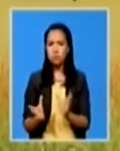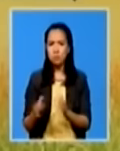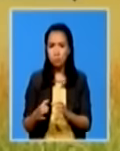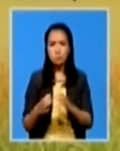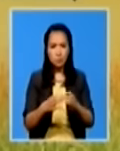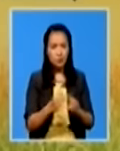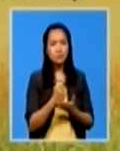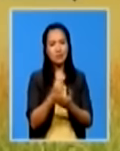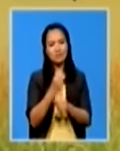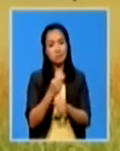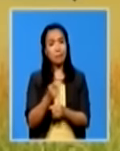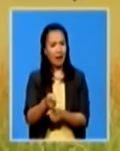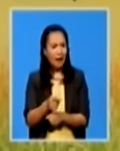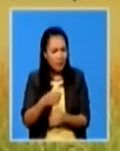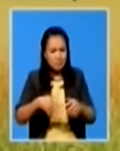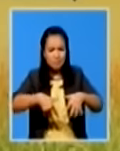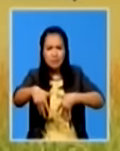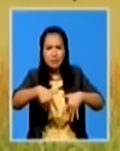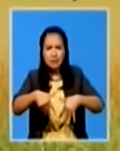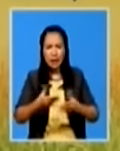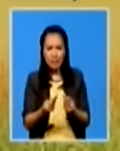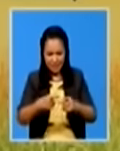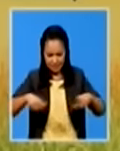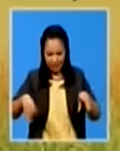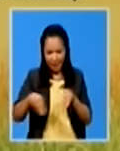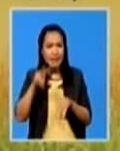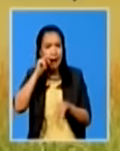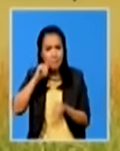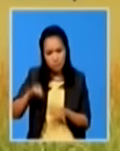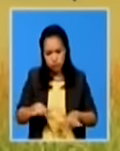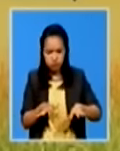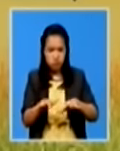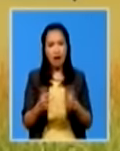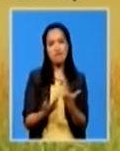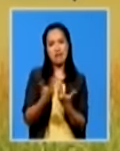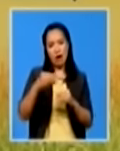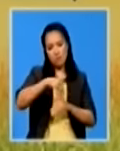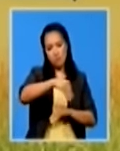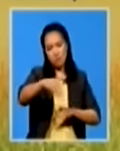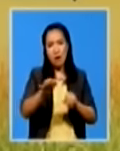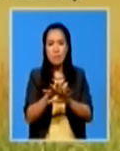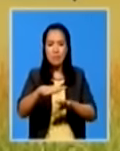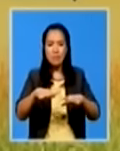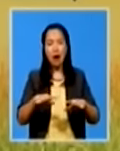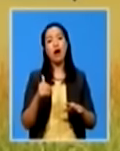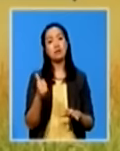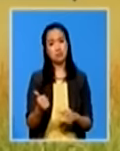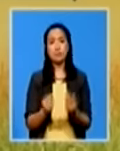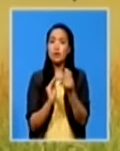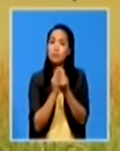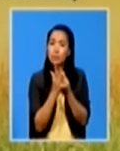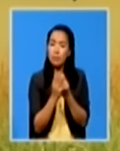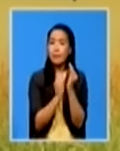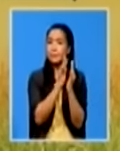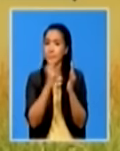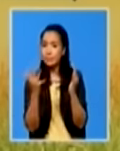ครับในพื้นที่ที่ใกล้แหล่งน้ำเพื่อจะได้มีการเก็บพืชต่างๆที่จะปลูกกันนะครับไม่ว่าจะเป็นผลไม้พริ